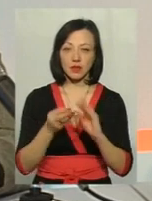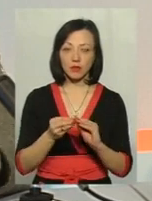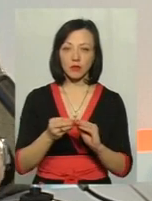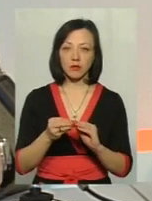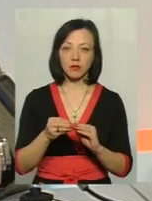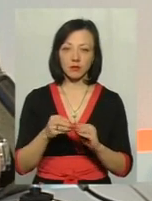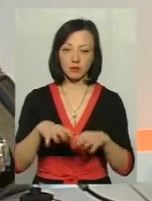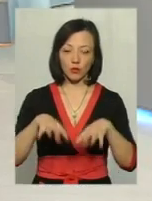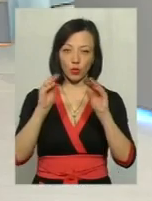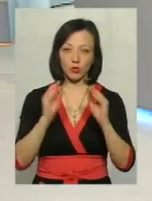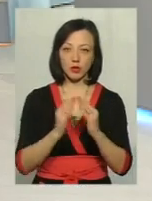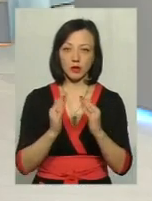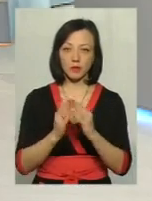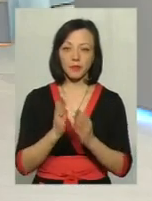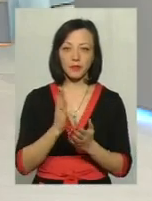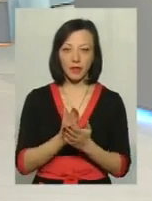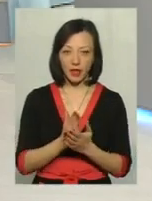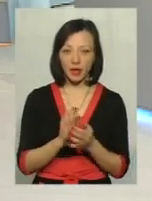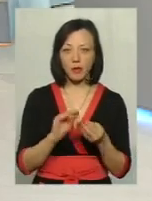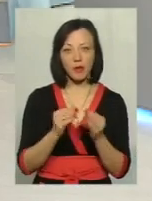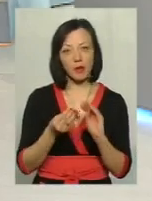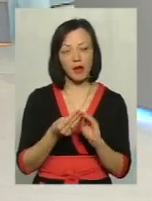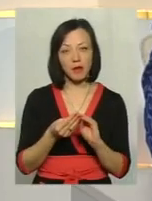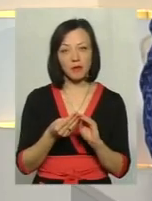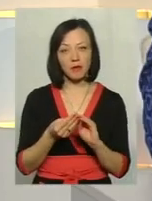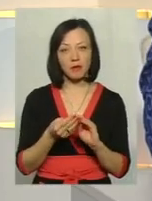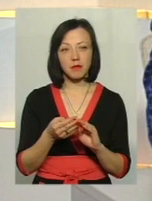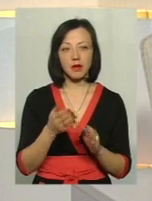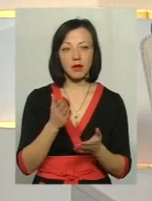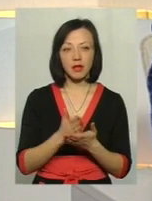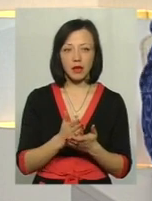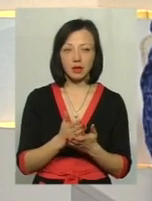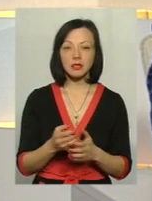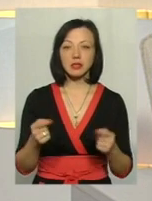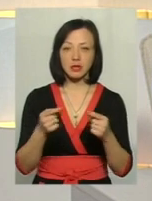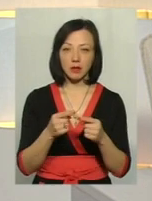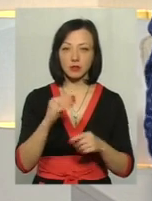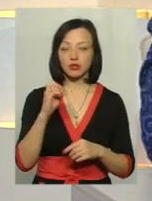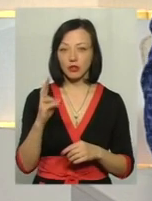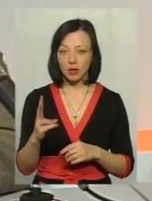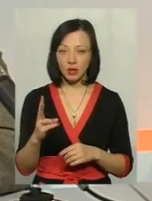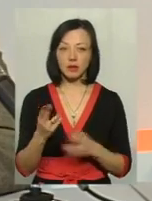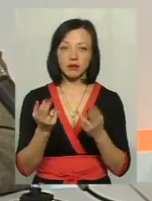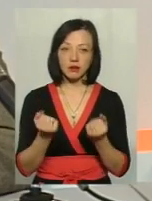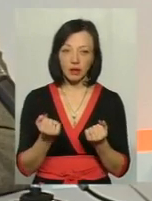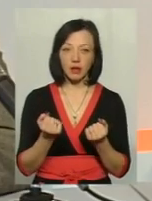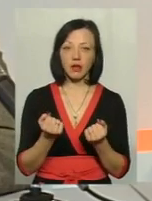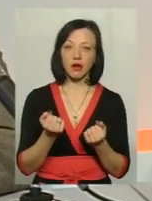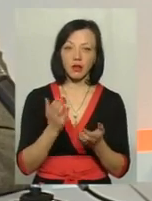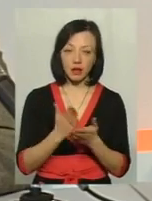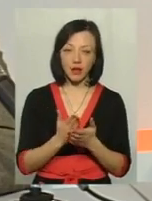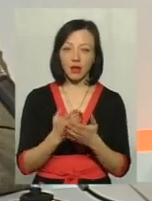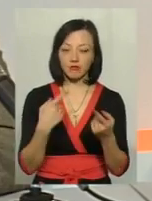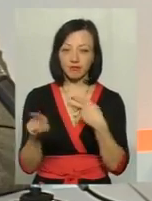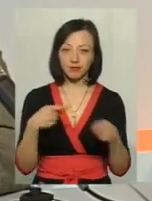майна будинку. Чи є колізія? Адже балансоутривачем багатьох будинків є саме є. Чи то ЖЕКи? Чи так, то... є